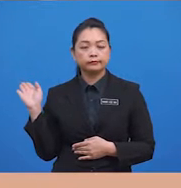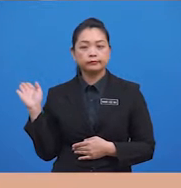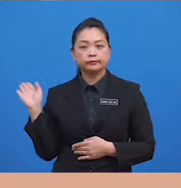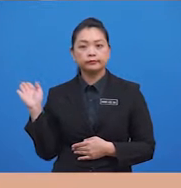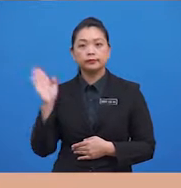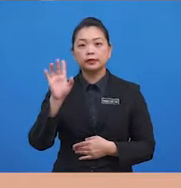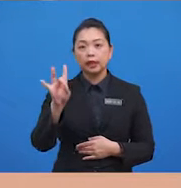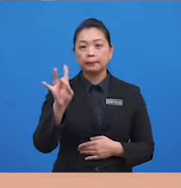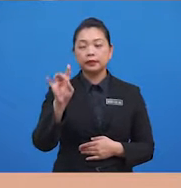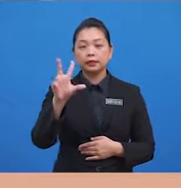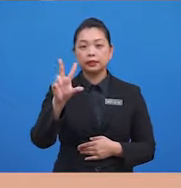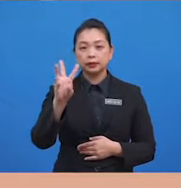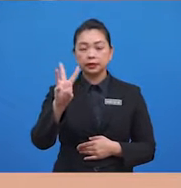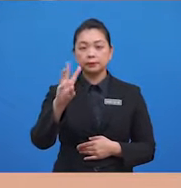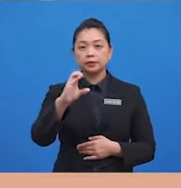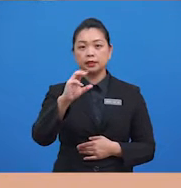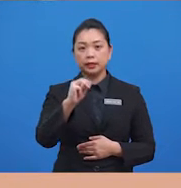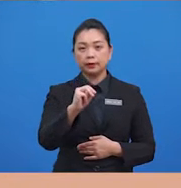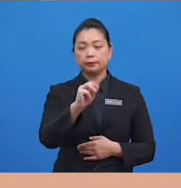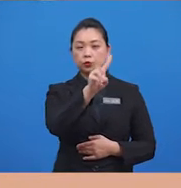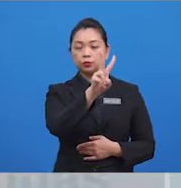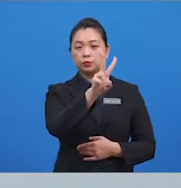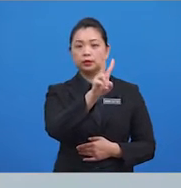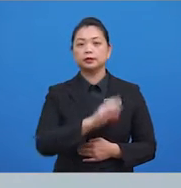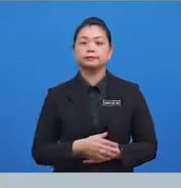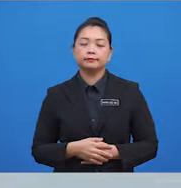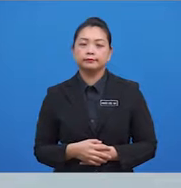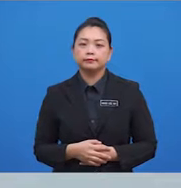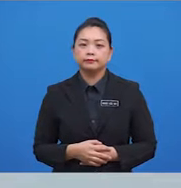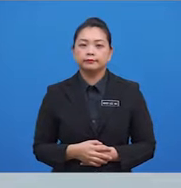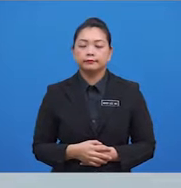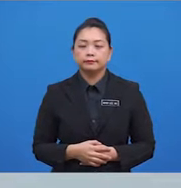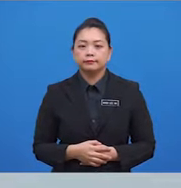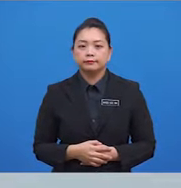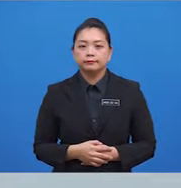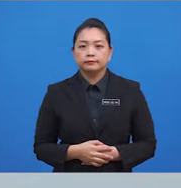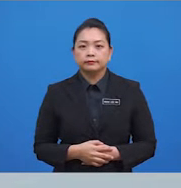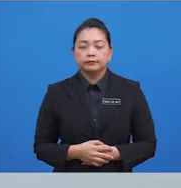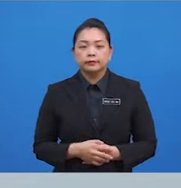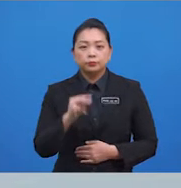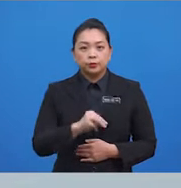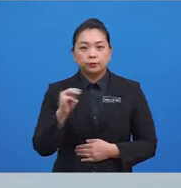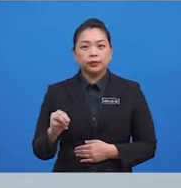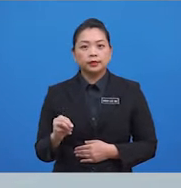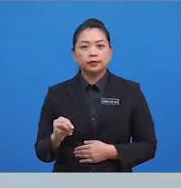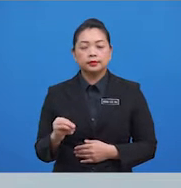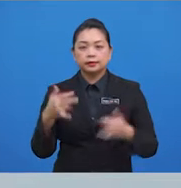Murid-murid, seterusnya kita akan pelajari bagaimana menyelesaikan soalan berbentuk